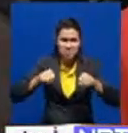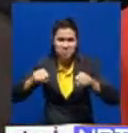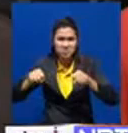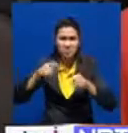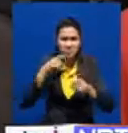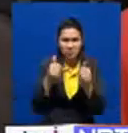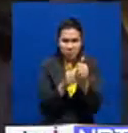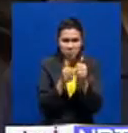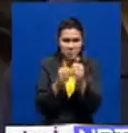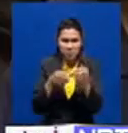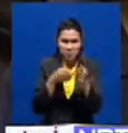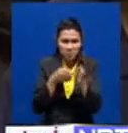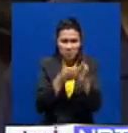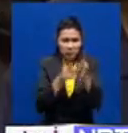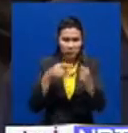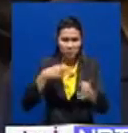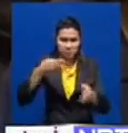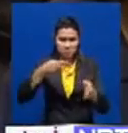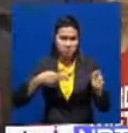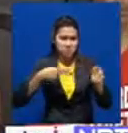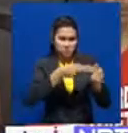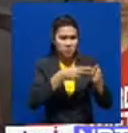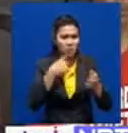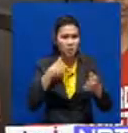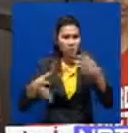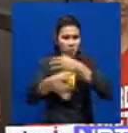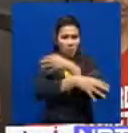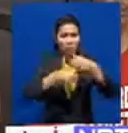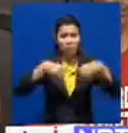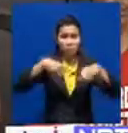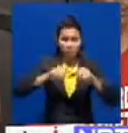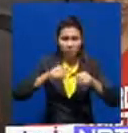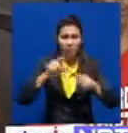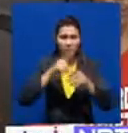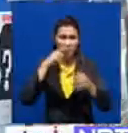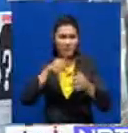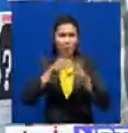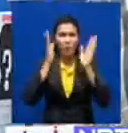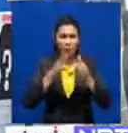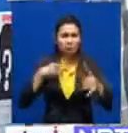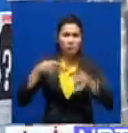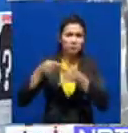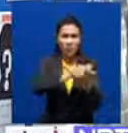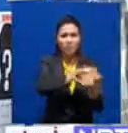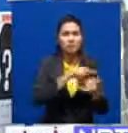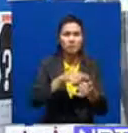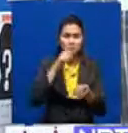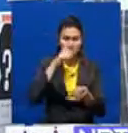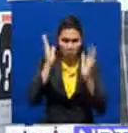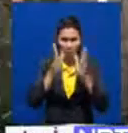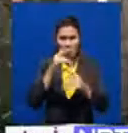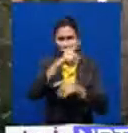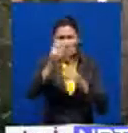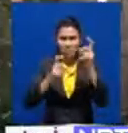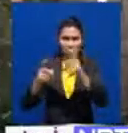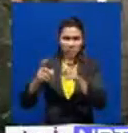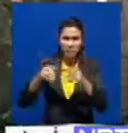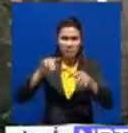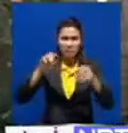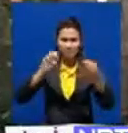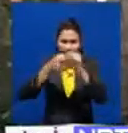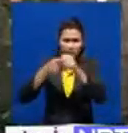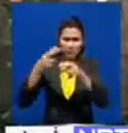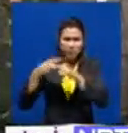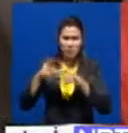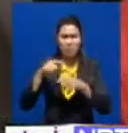นต์ตามประกบแล้วใช้อาวุธปืนจี้เพื่อปล้นรถจักรยานยนต์และทำร้ายผู้เสียหายหลังมีผู้เสียหายจำนวนมากร้องเรียนกับตำรวจน